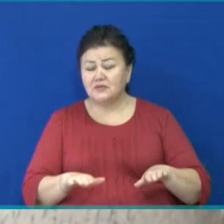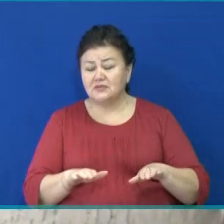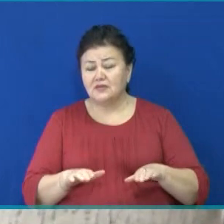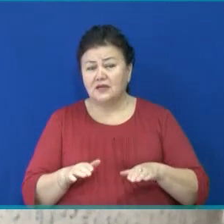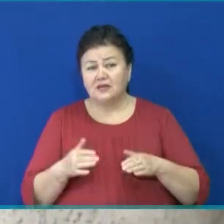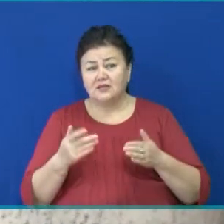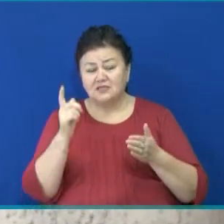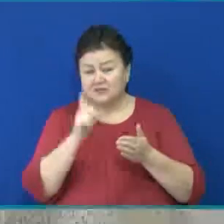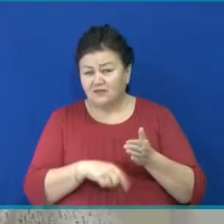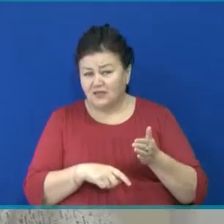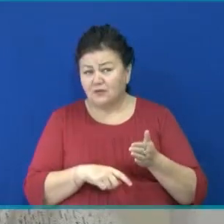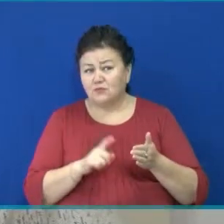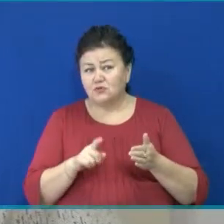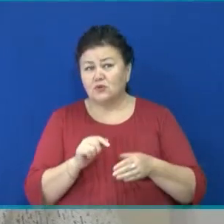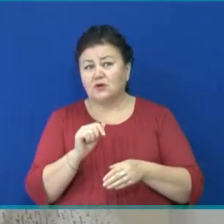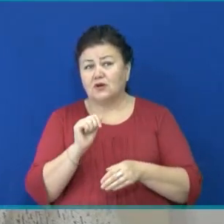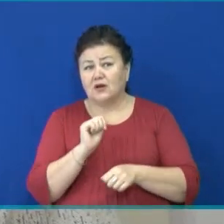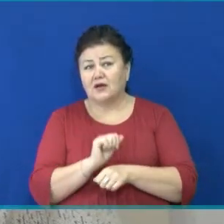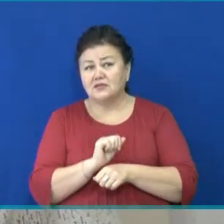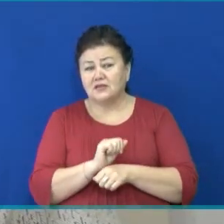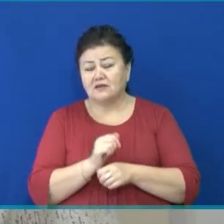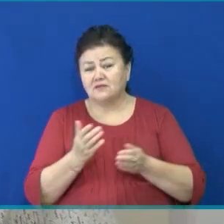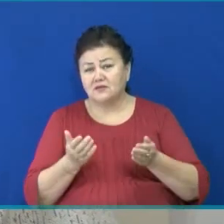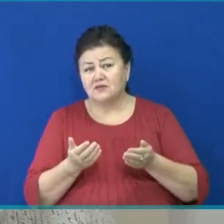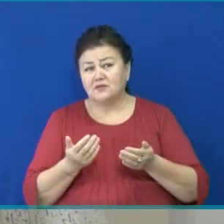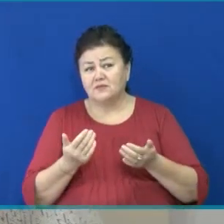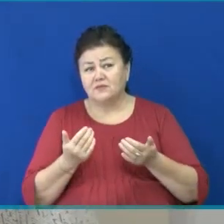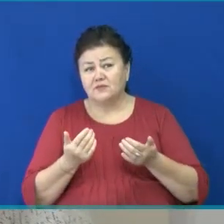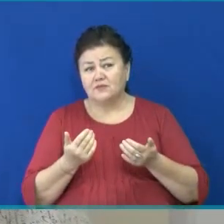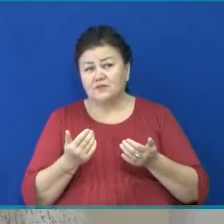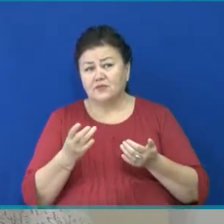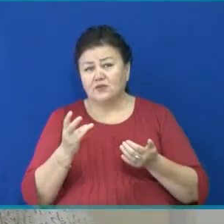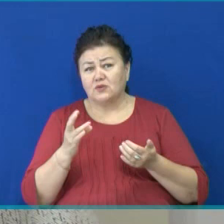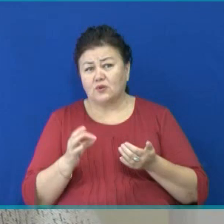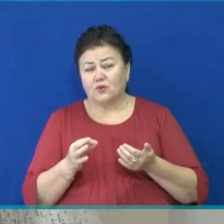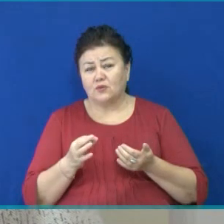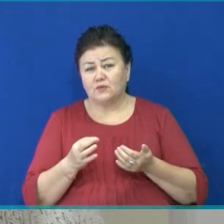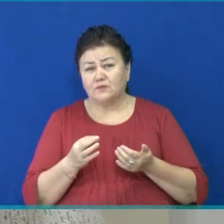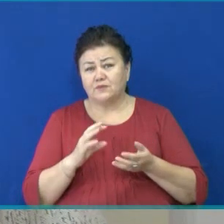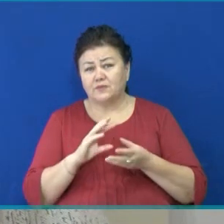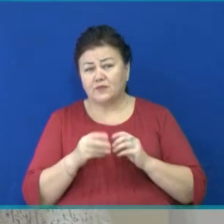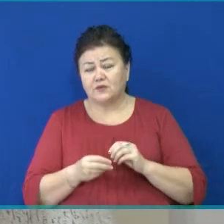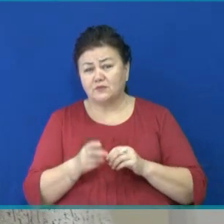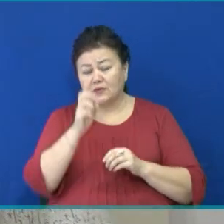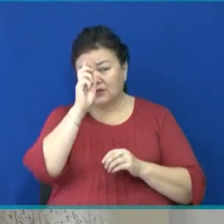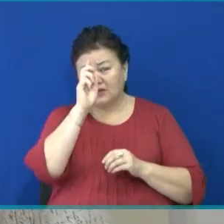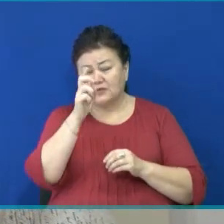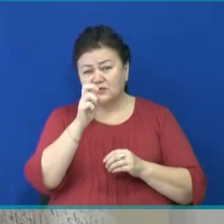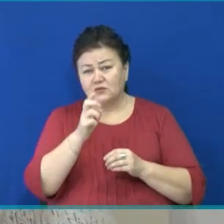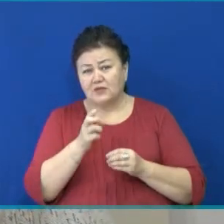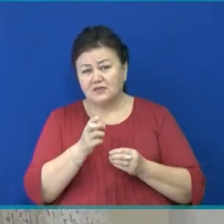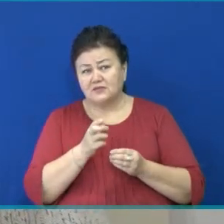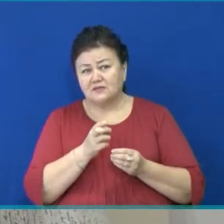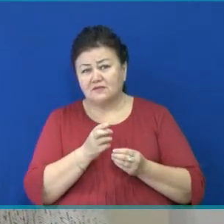қана сол тарифті көтерумен байланысты болып отыр, бірақ та жалпы да тағы да осы мемлекет тарапынан